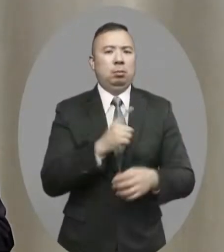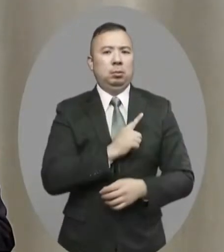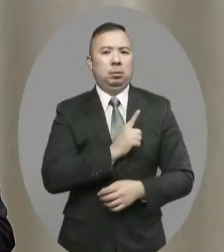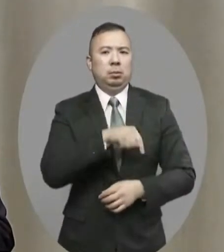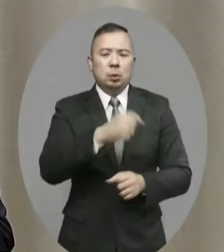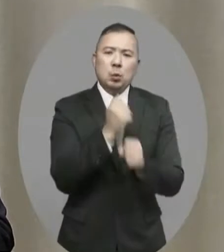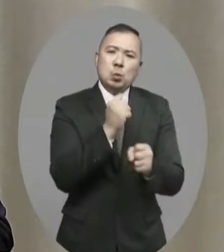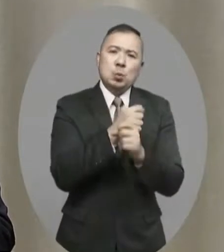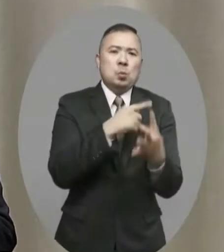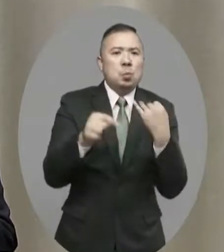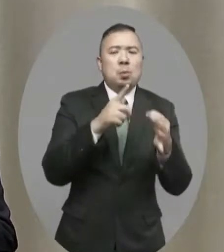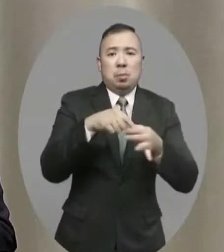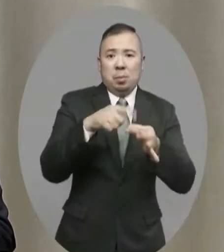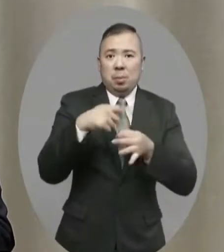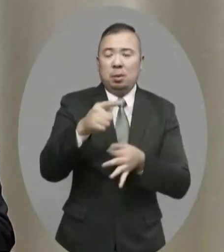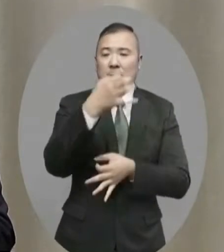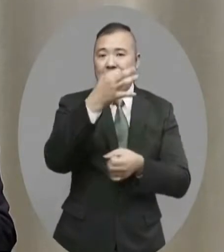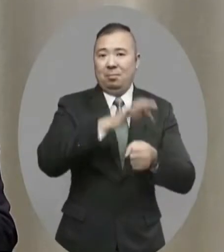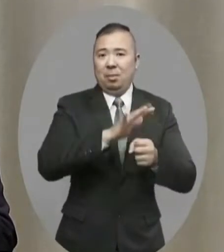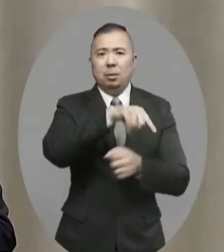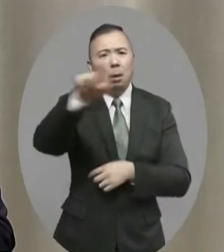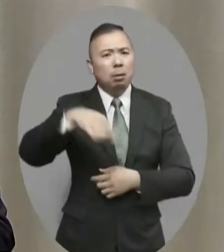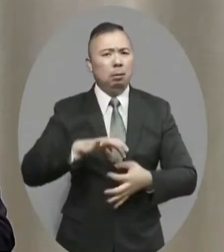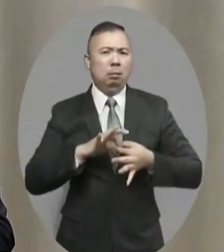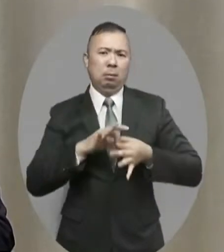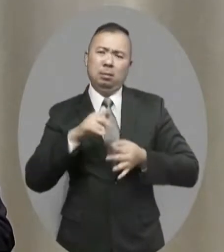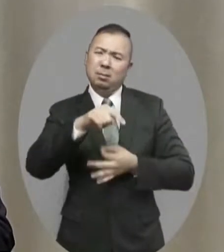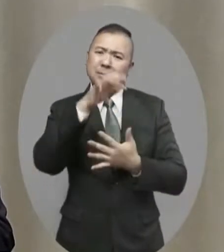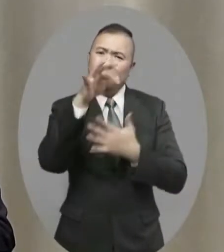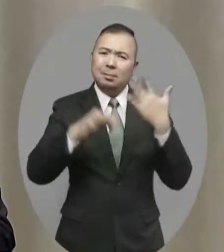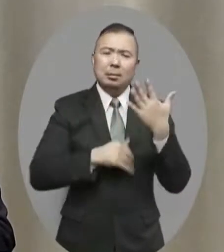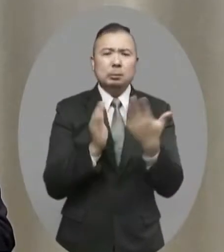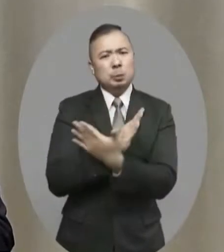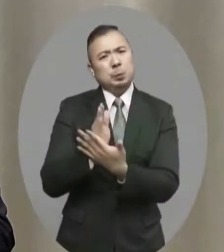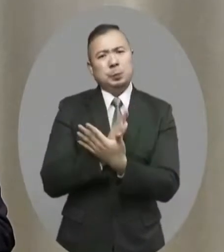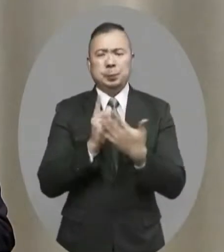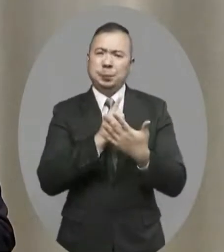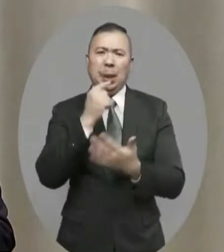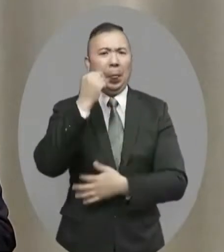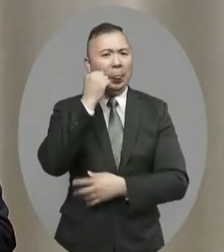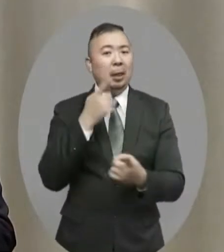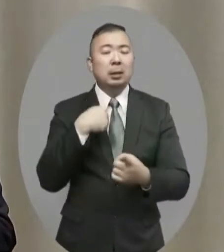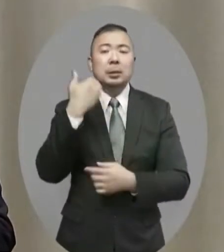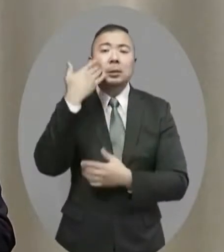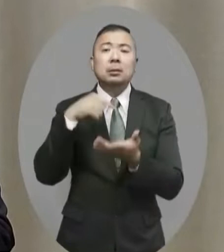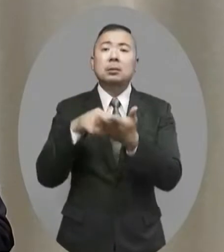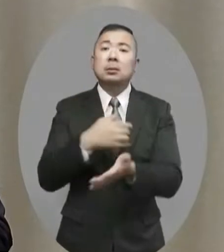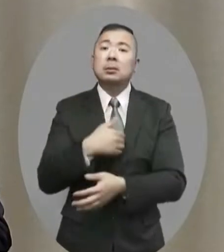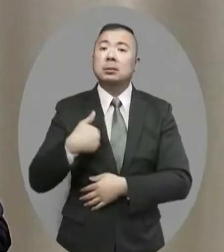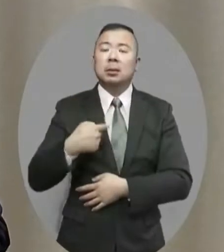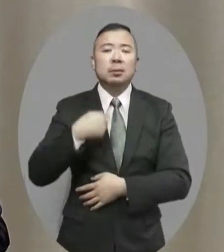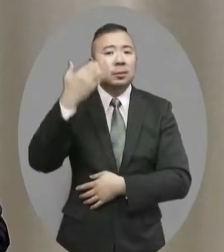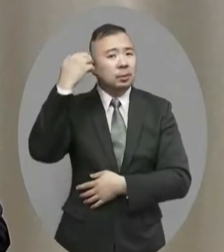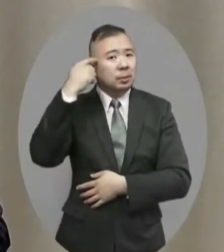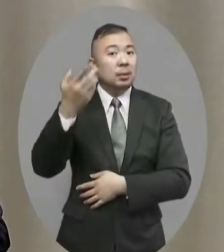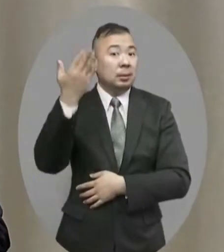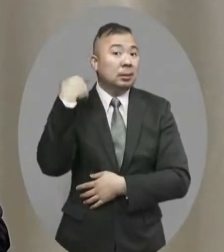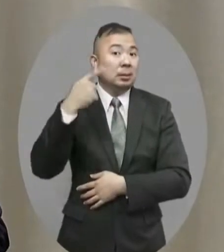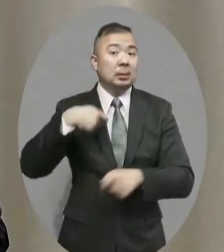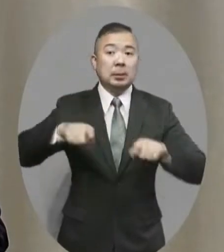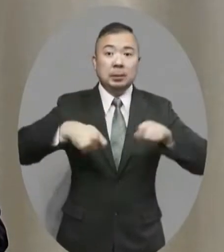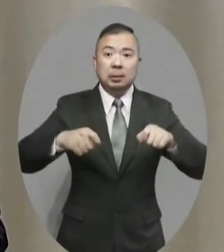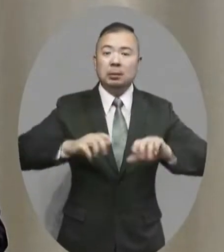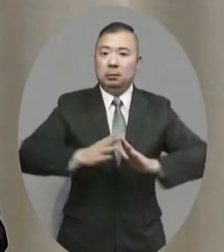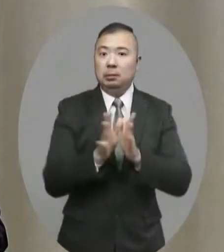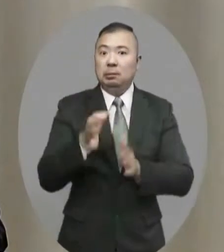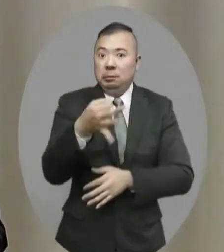助。那大家很关心的说，那到底谁有申请的资格？那我想当初在规划这个现金补贴的